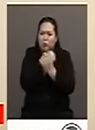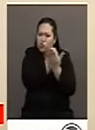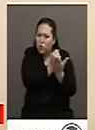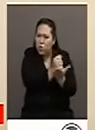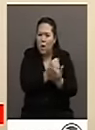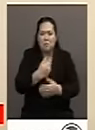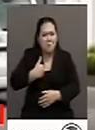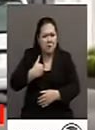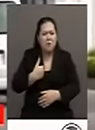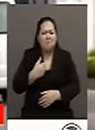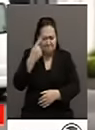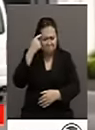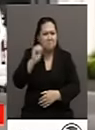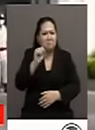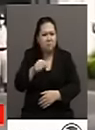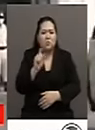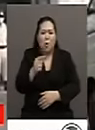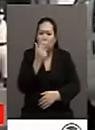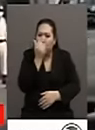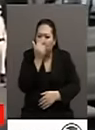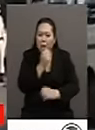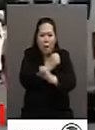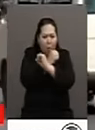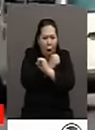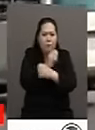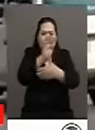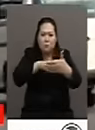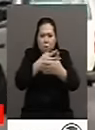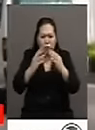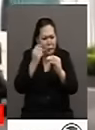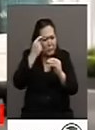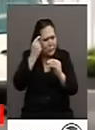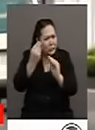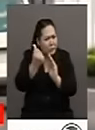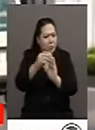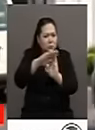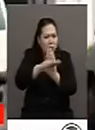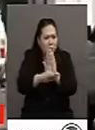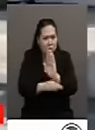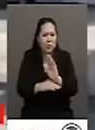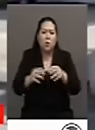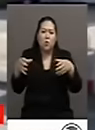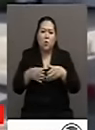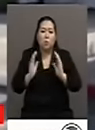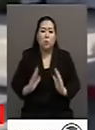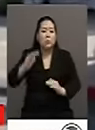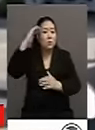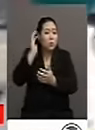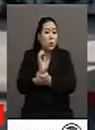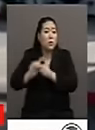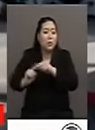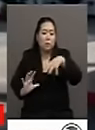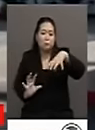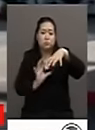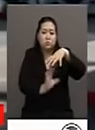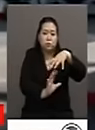ให้ถี่ถ้วนไม่อยากให้บานปลายเหมือนกับคราวก่อนๆที่พยายามที่จะเข้าไปในพื้นที่ของวัดพระธรรมกายตัวพลเอกประยุทธ์จันทร์โอชานาย